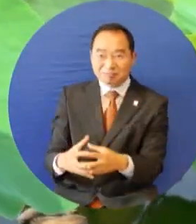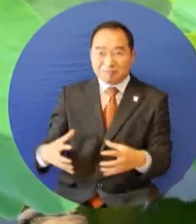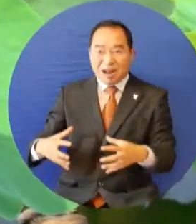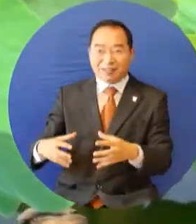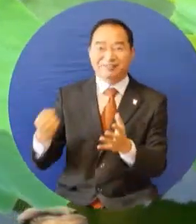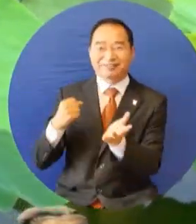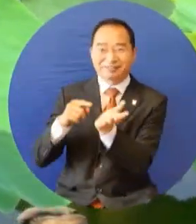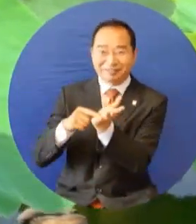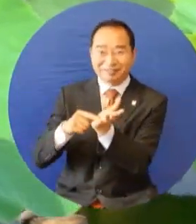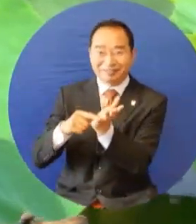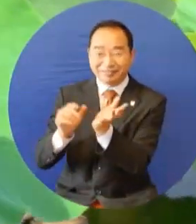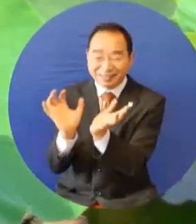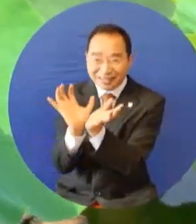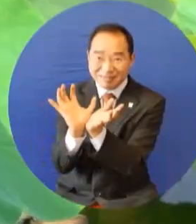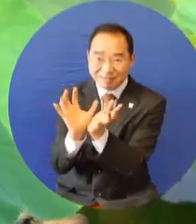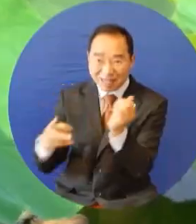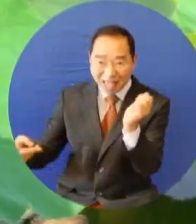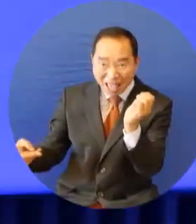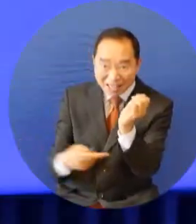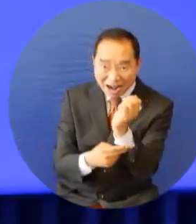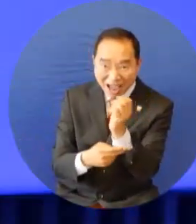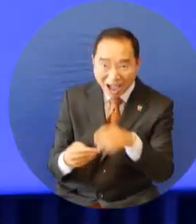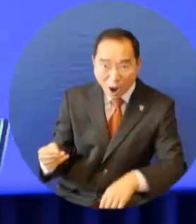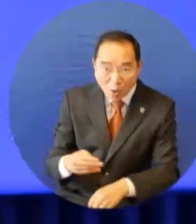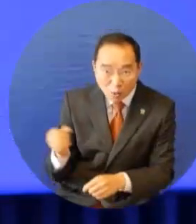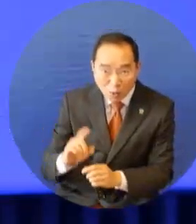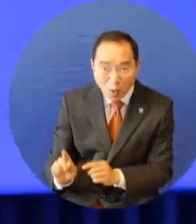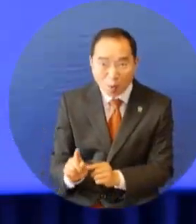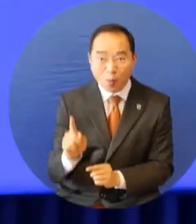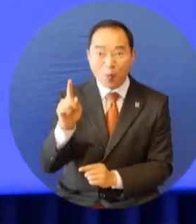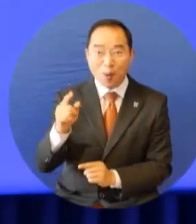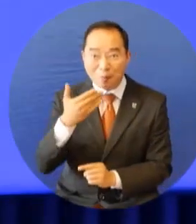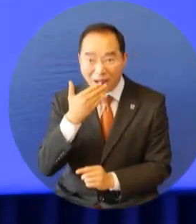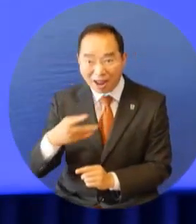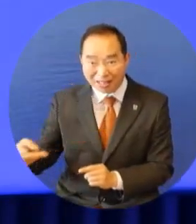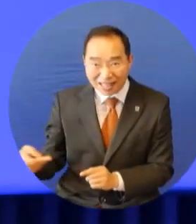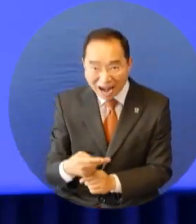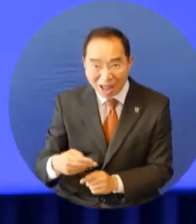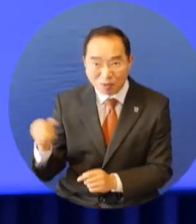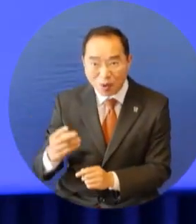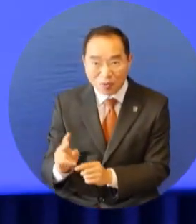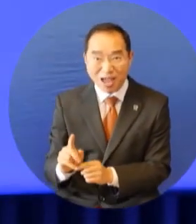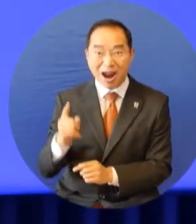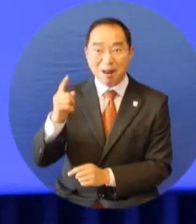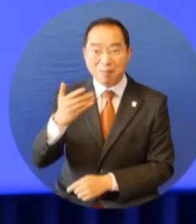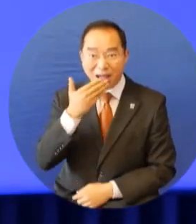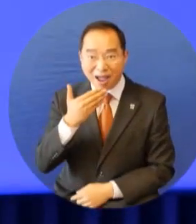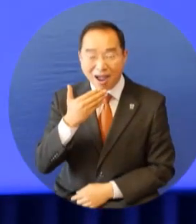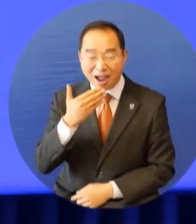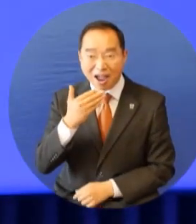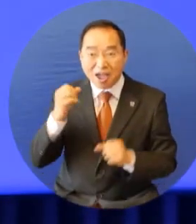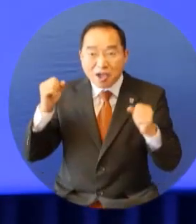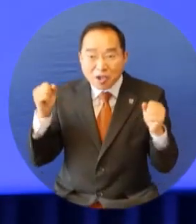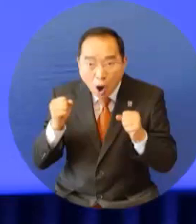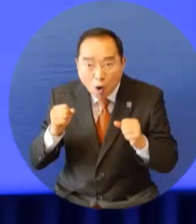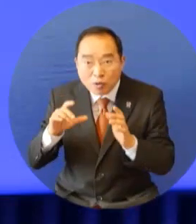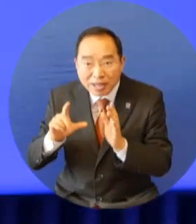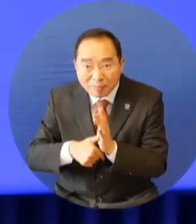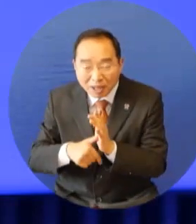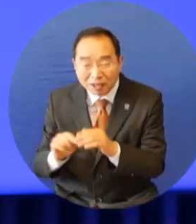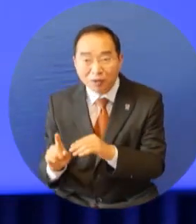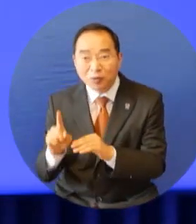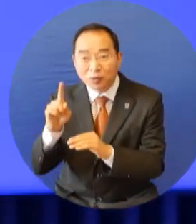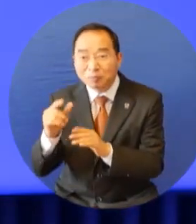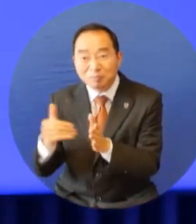몸집을 키워내는 역할이에요. 계속 잘라내도 또 자라고 잘라내도 또 자라고. 그게 뭐냐. 그리고